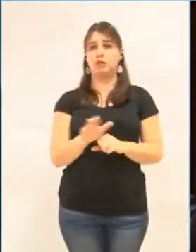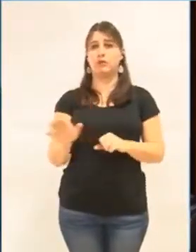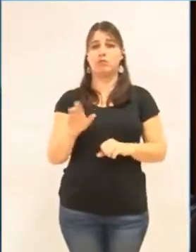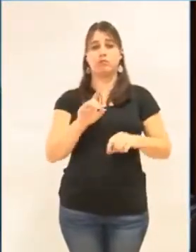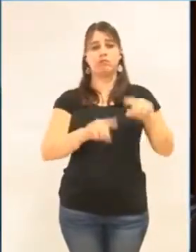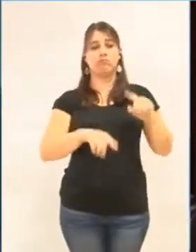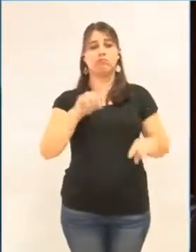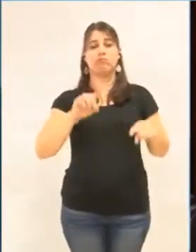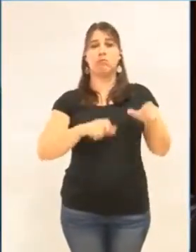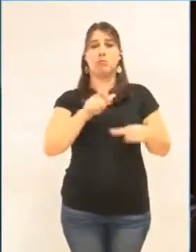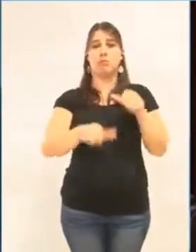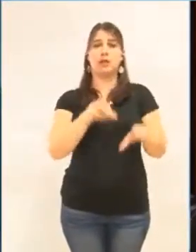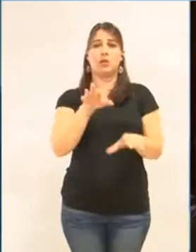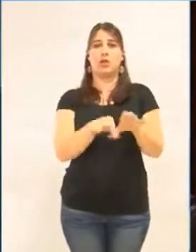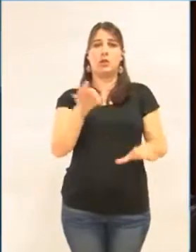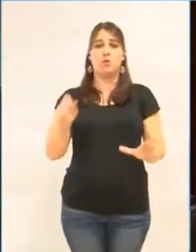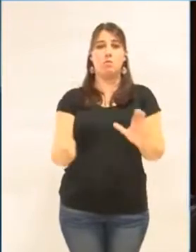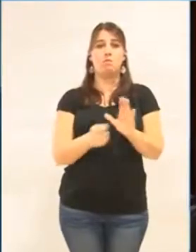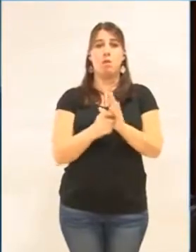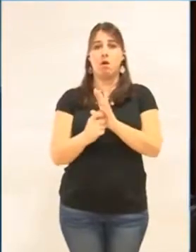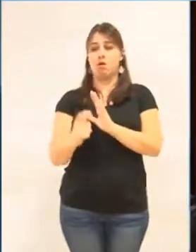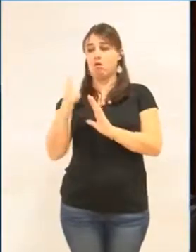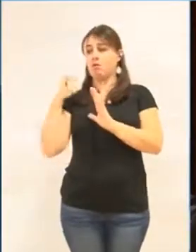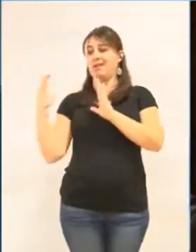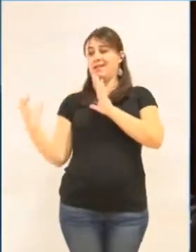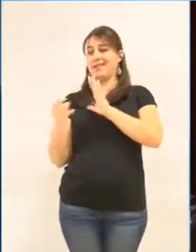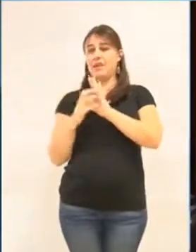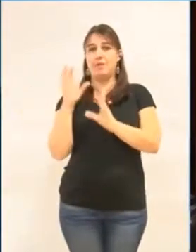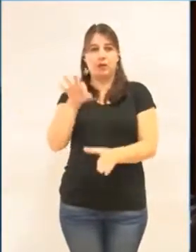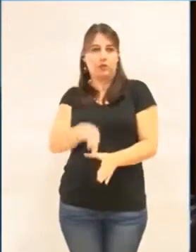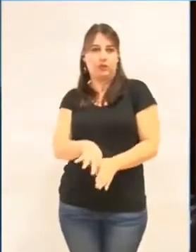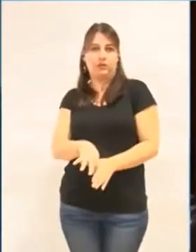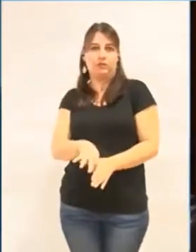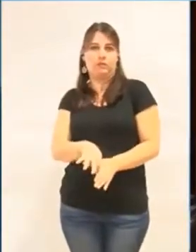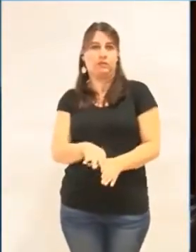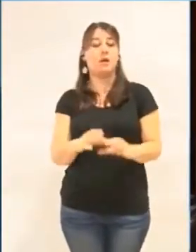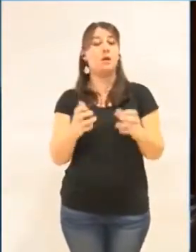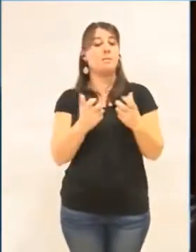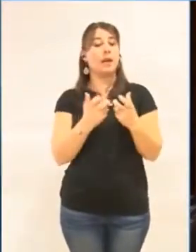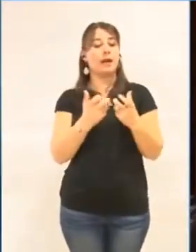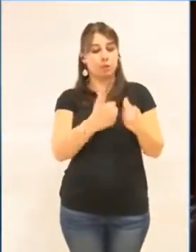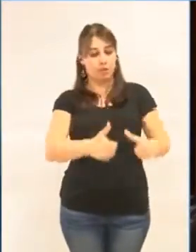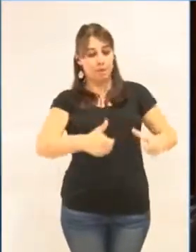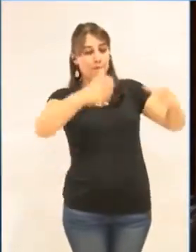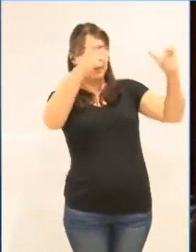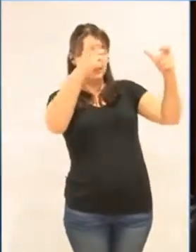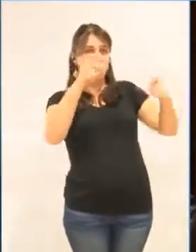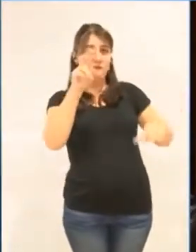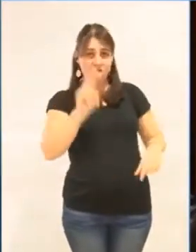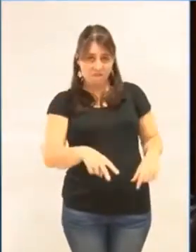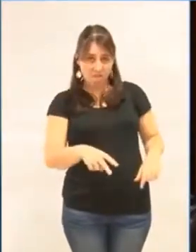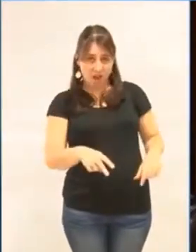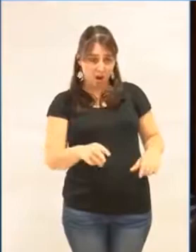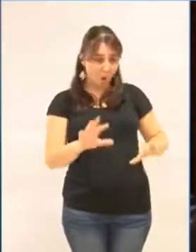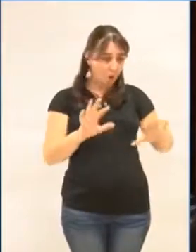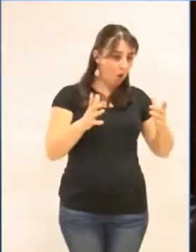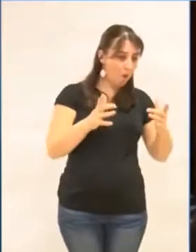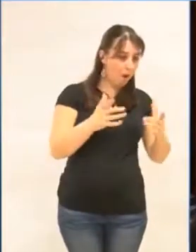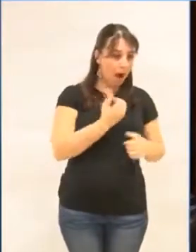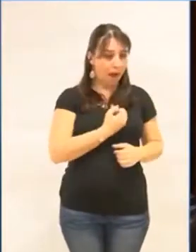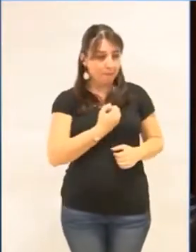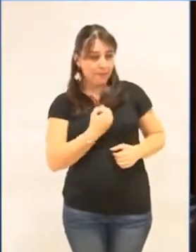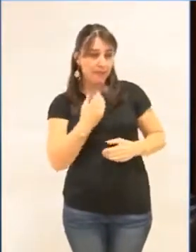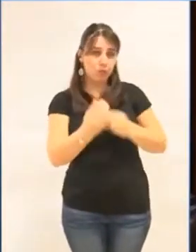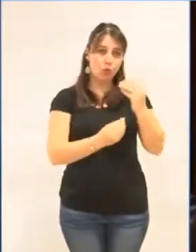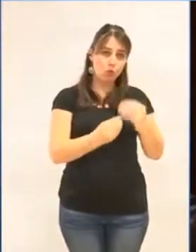au moment de voter la délibération, particulièrement sur l'état réel du bâtiment, sur les projets